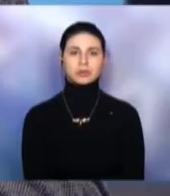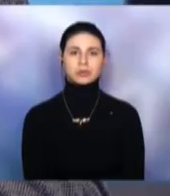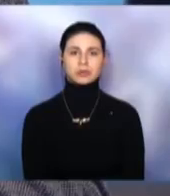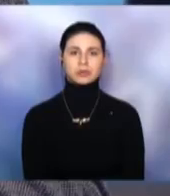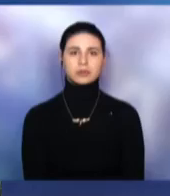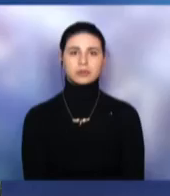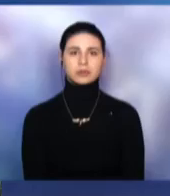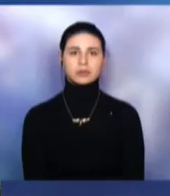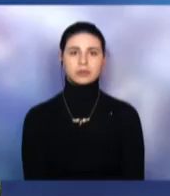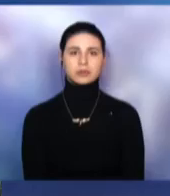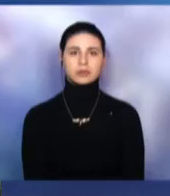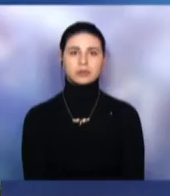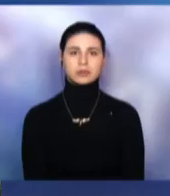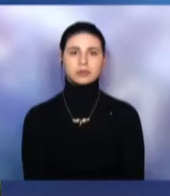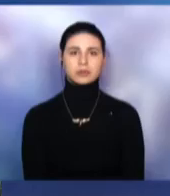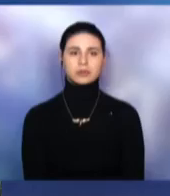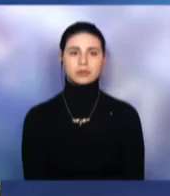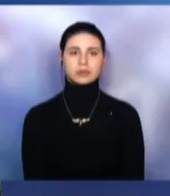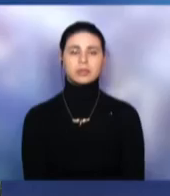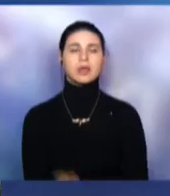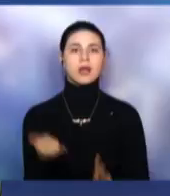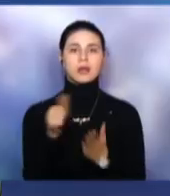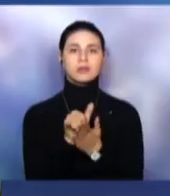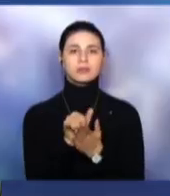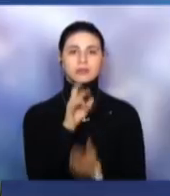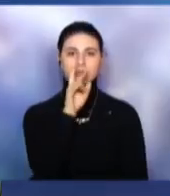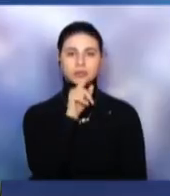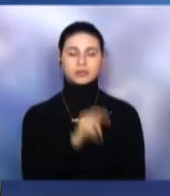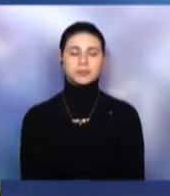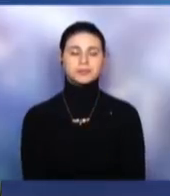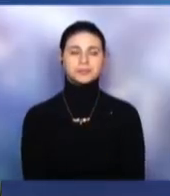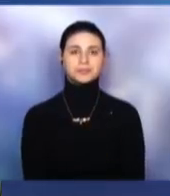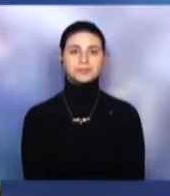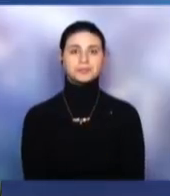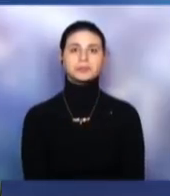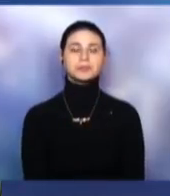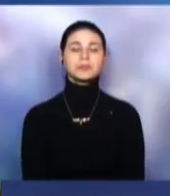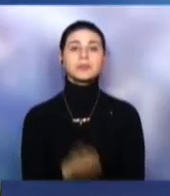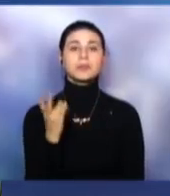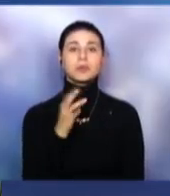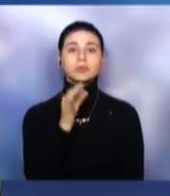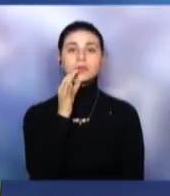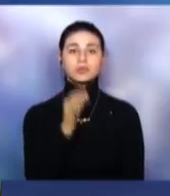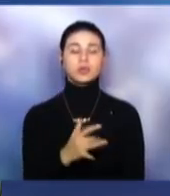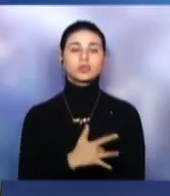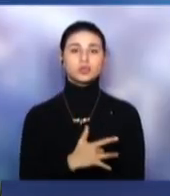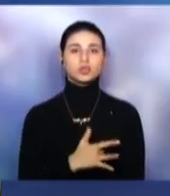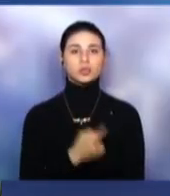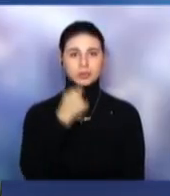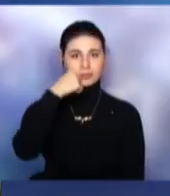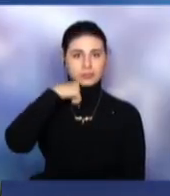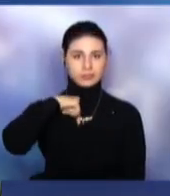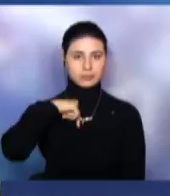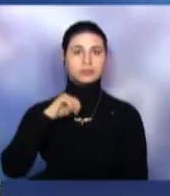დიახ. ბრძანეთ. გაითიშა სამწუხაროდ. ჩვენ უნდა ვუთხრათ მაყურებელს, არის თუ არა გულის ენდოსკოპიური